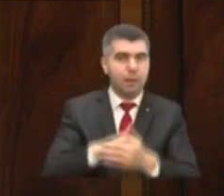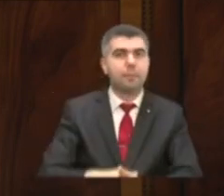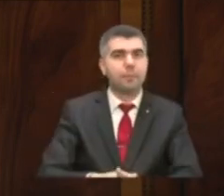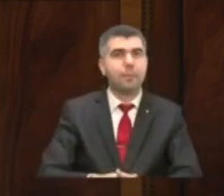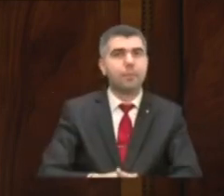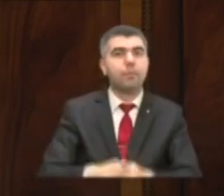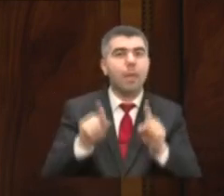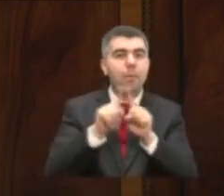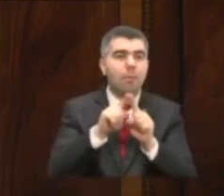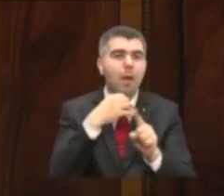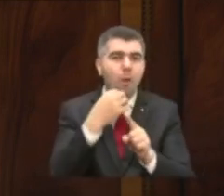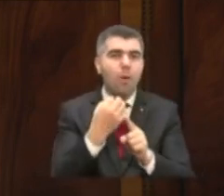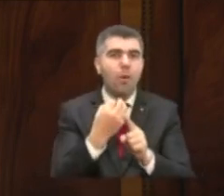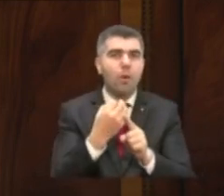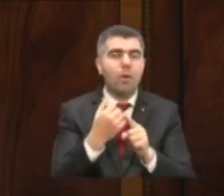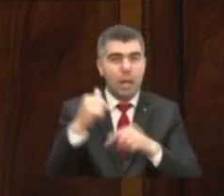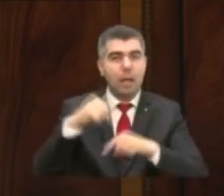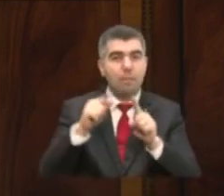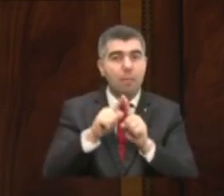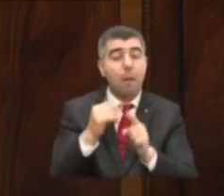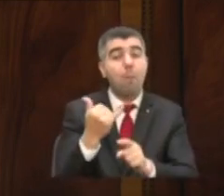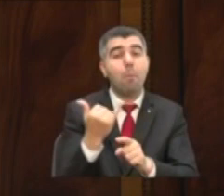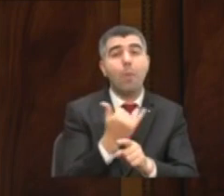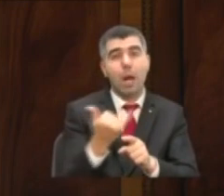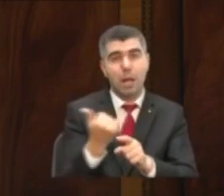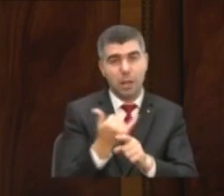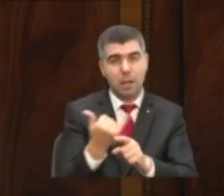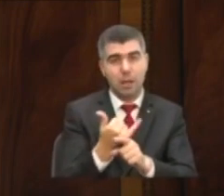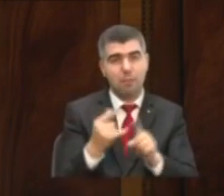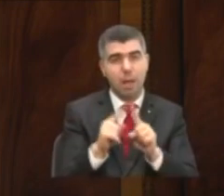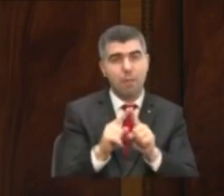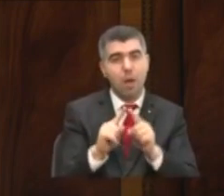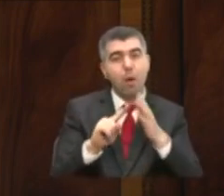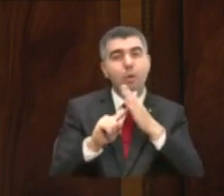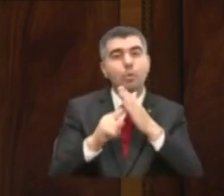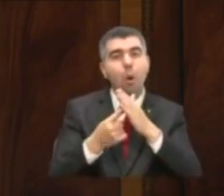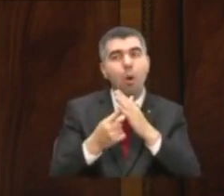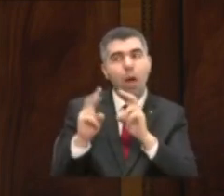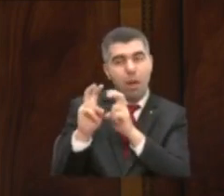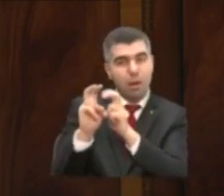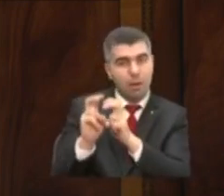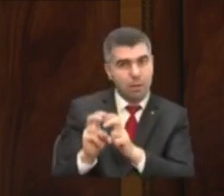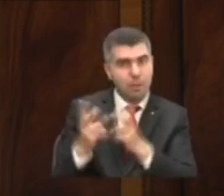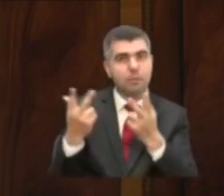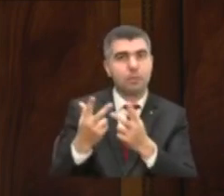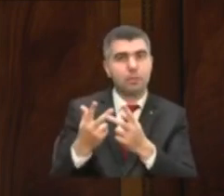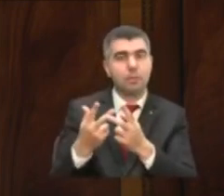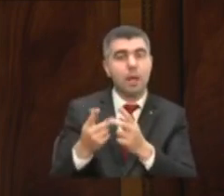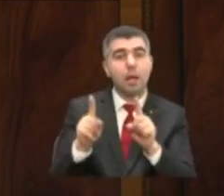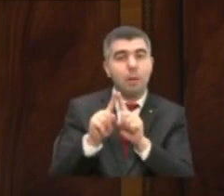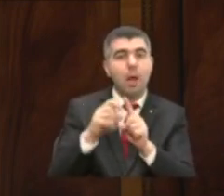لان ثبت ان عنده دور في اولا تقليص استهلاك ديال الكهرباء، ثانيا تقليص